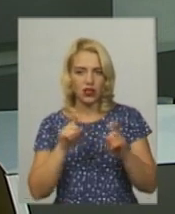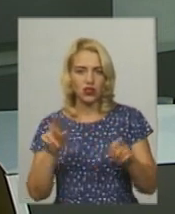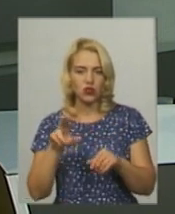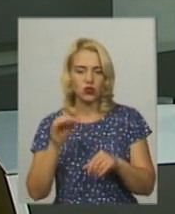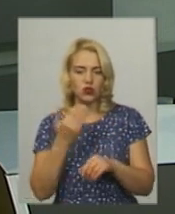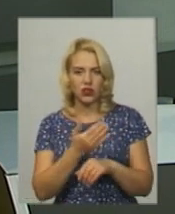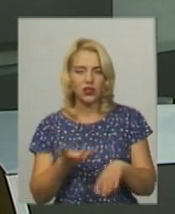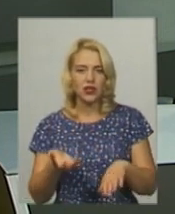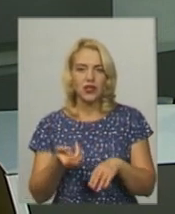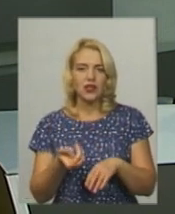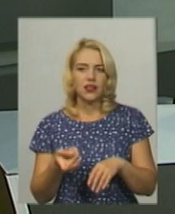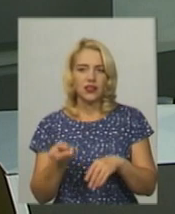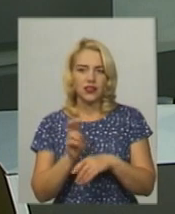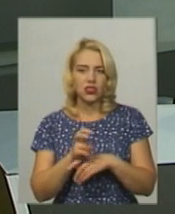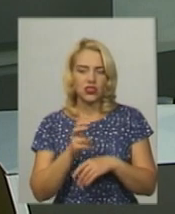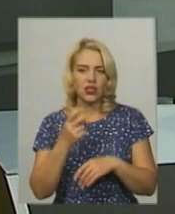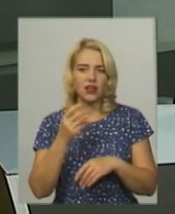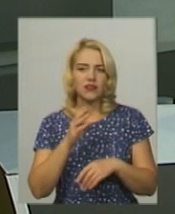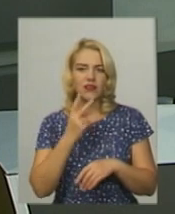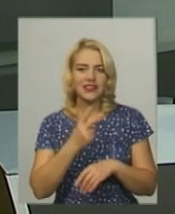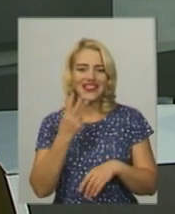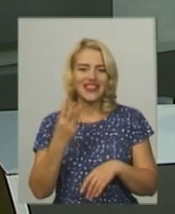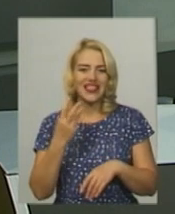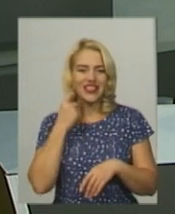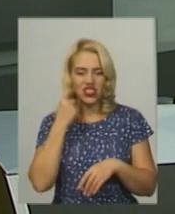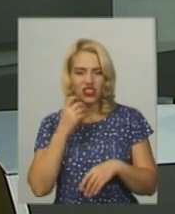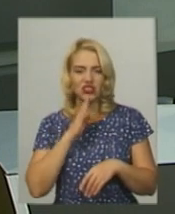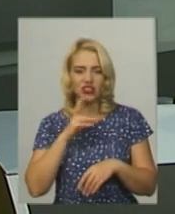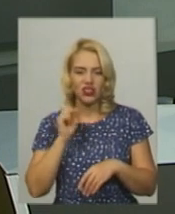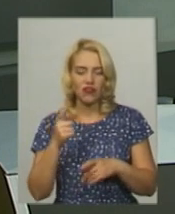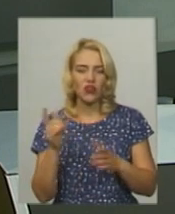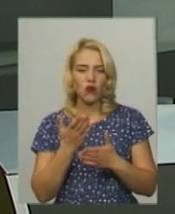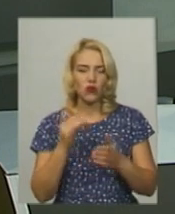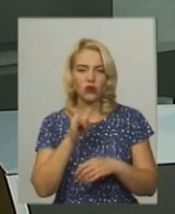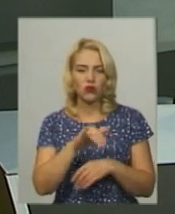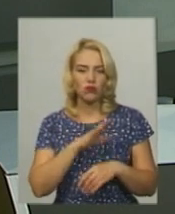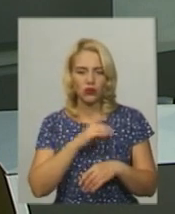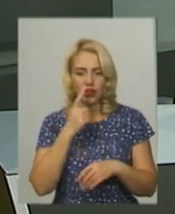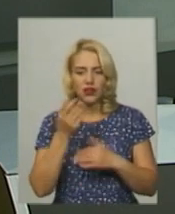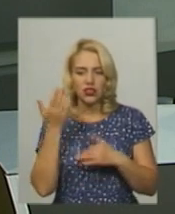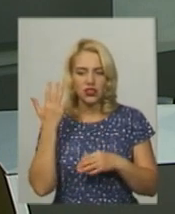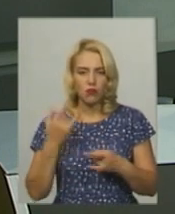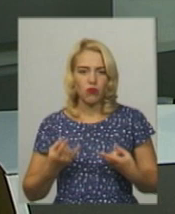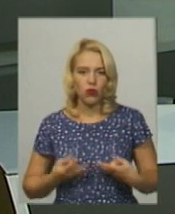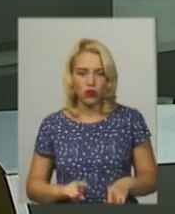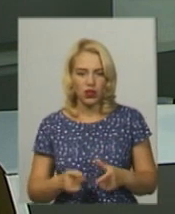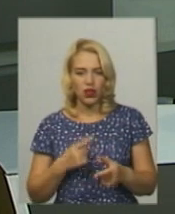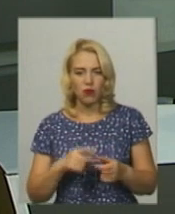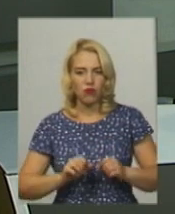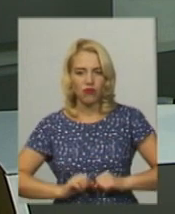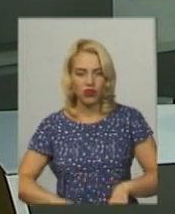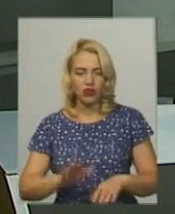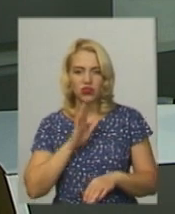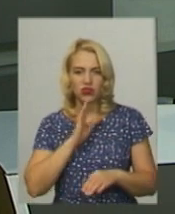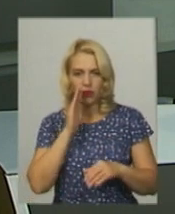надійшла 23-річна місцева жителька, в котрої, ймовірно, нещодавно були пологи або викидень. За версією досудового слідства, жінка